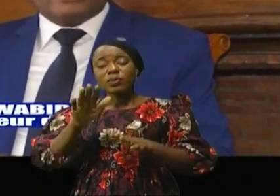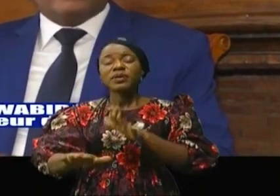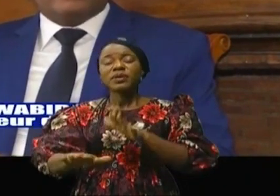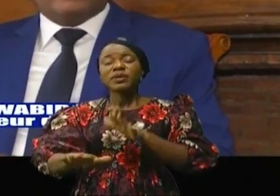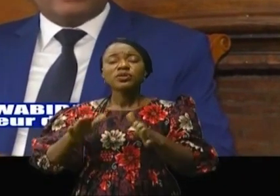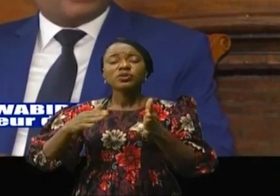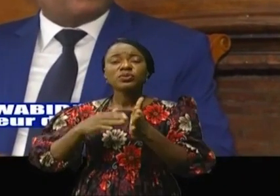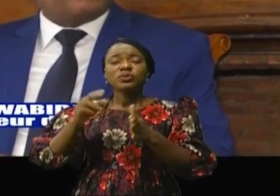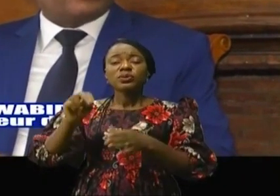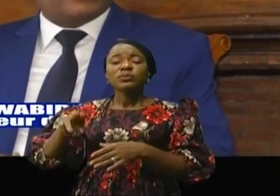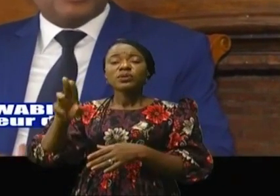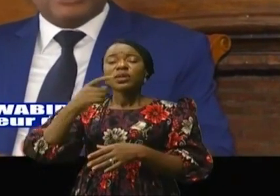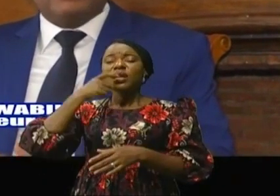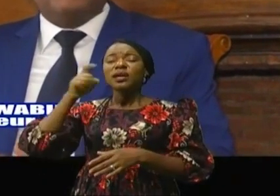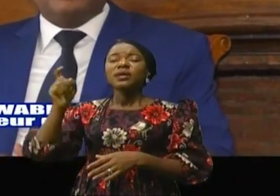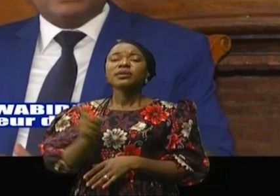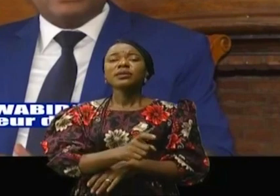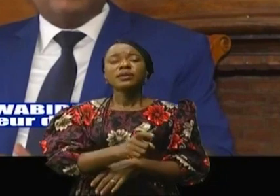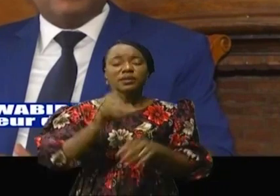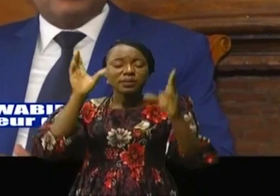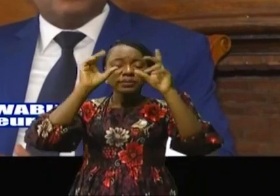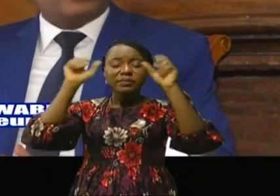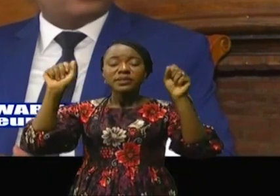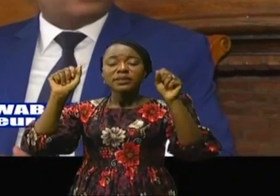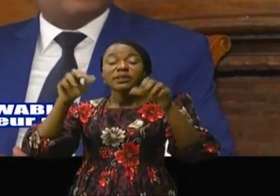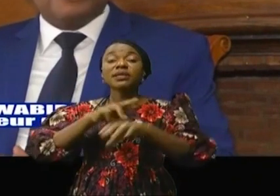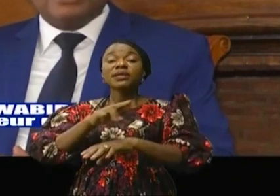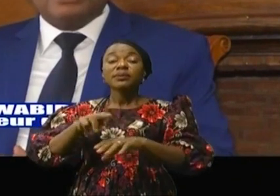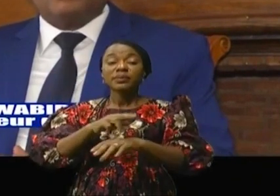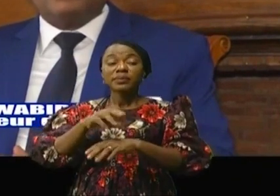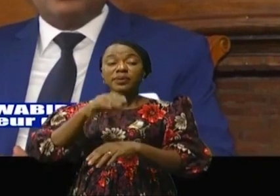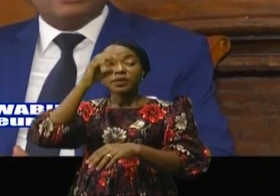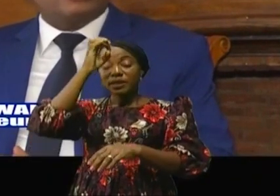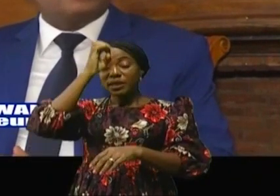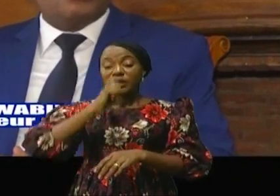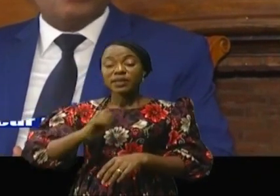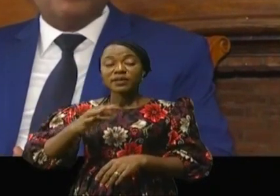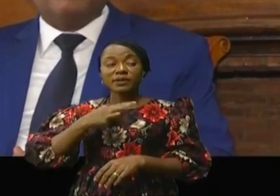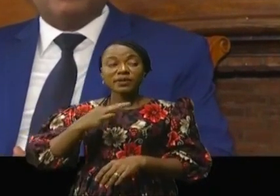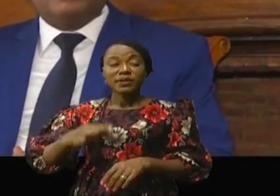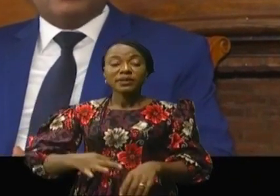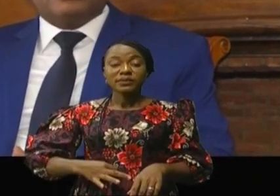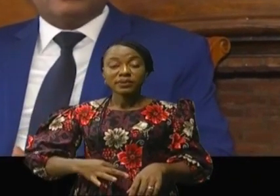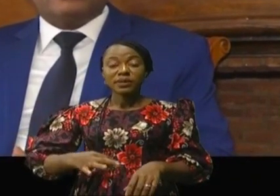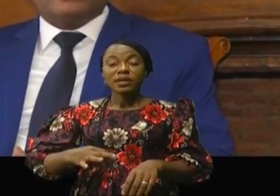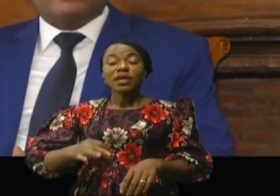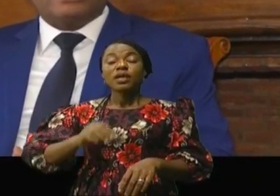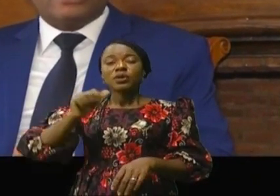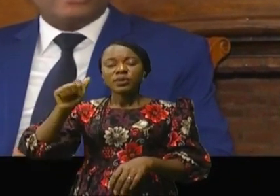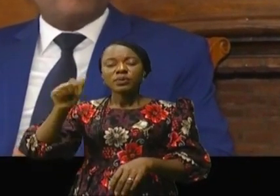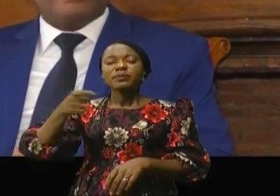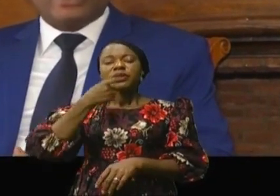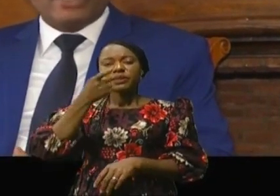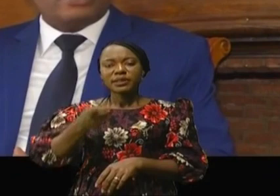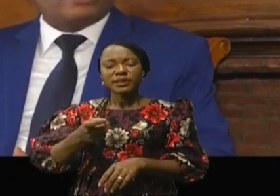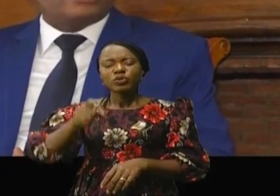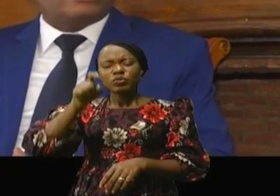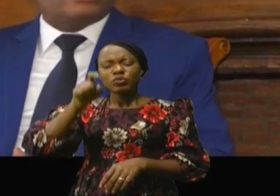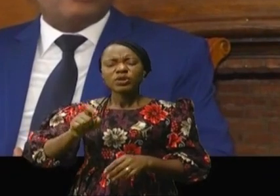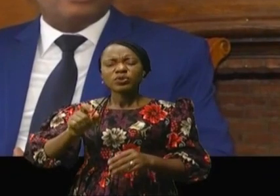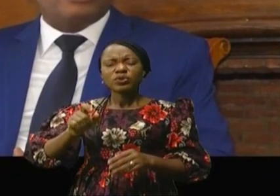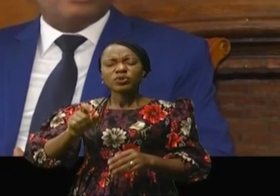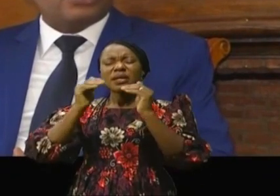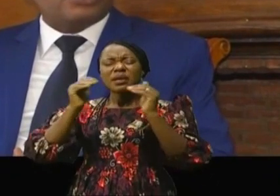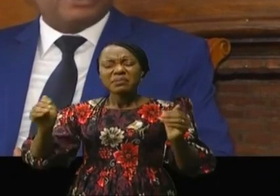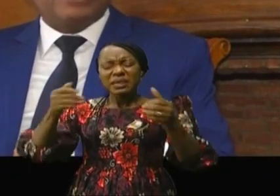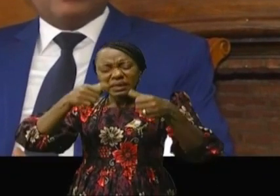Sur instruction expresse du président de la République, son Excellence Félix-Antoine Tshisekedi Tshilombo, qui tient à ce que la paix règne sur